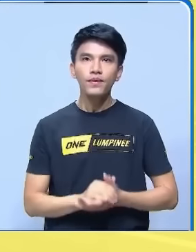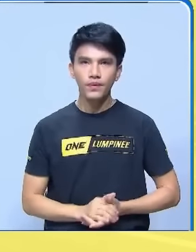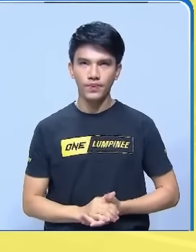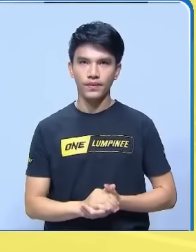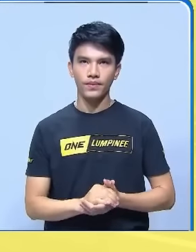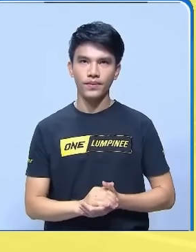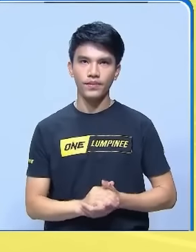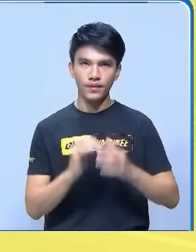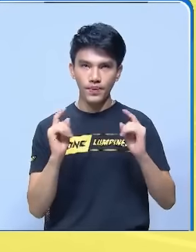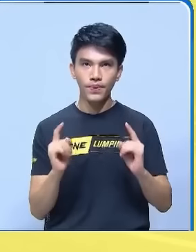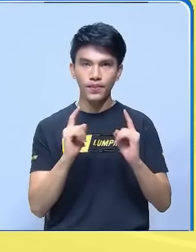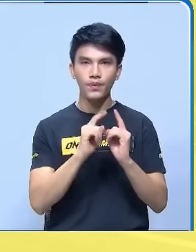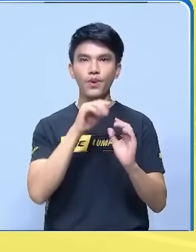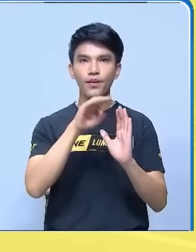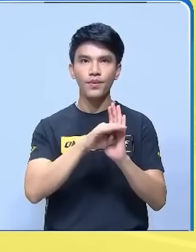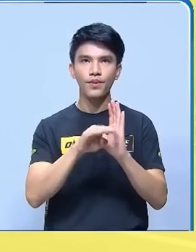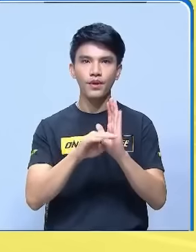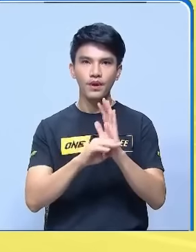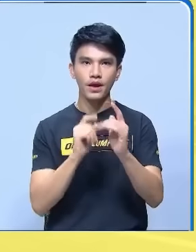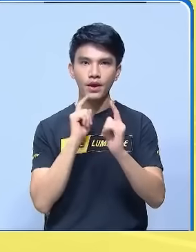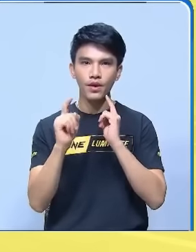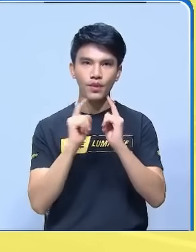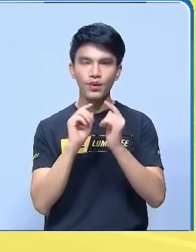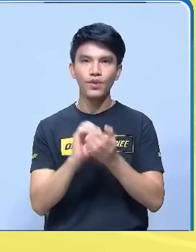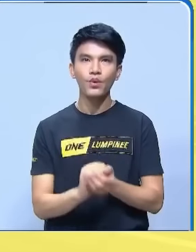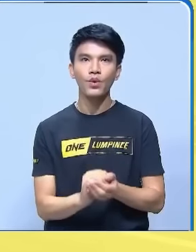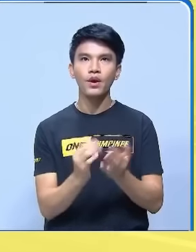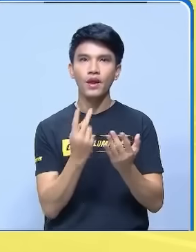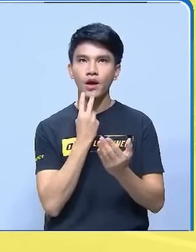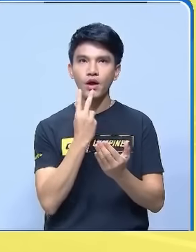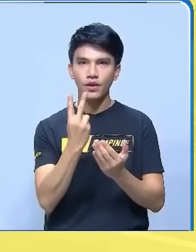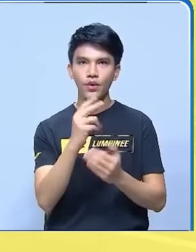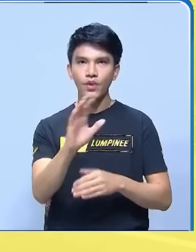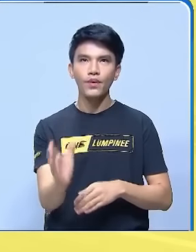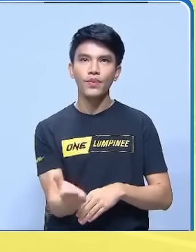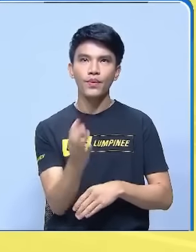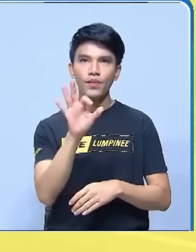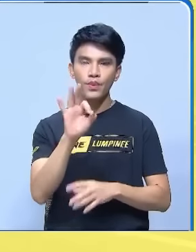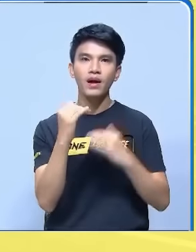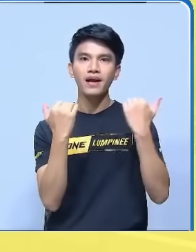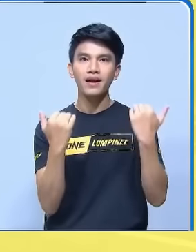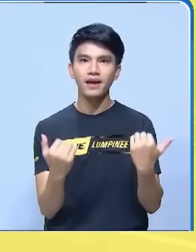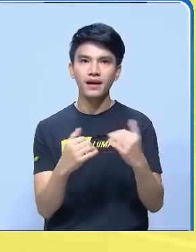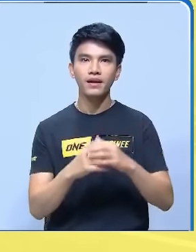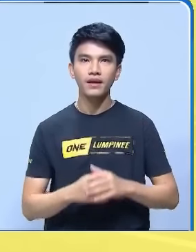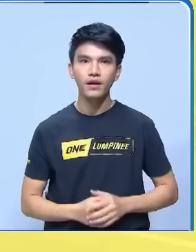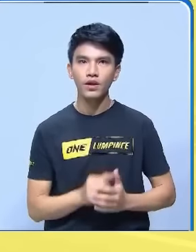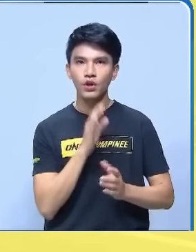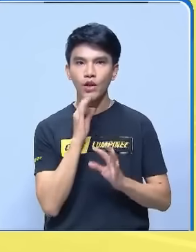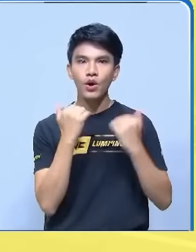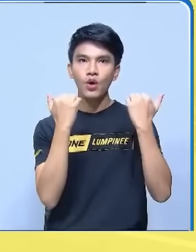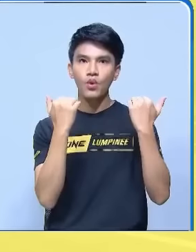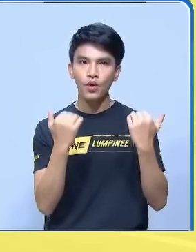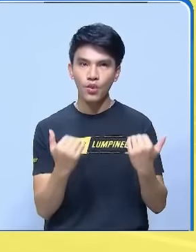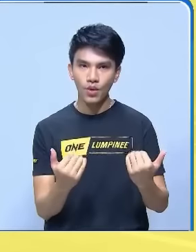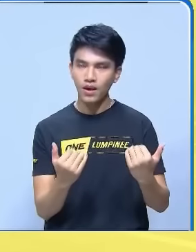มาให้ข้อมูลกับทางสคบแน่นอนเดี๋ยวรอดูนะคะประมาณ9โมงเช้าวันนี้ซึ่งถ้าวันนี้ยังหลบเลี่ยง